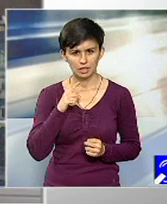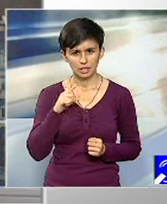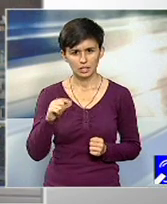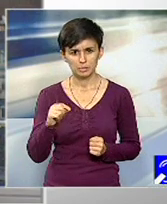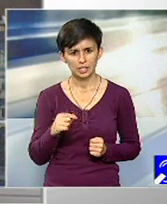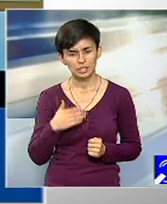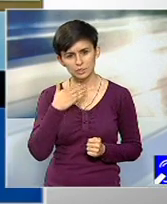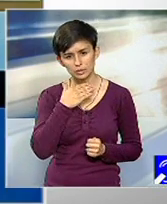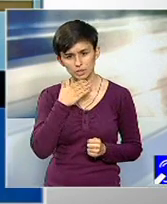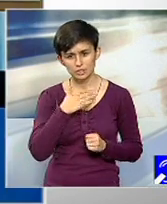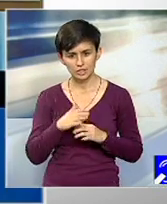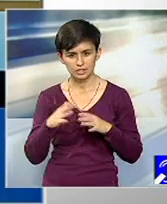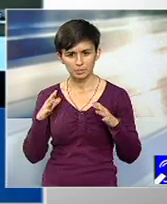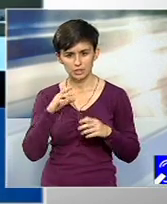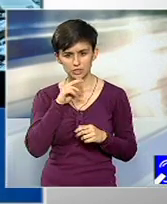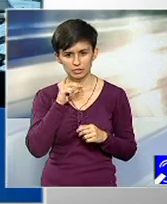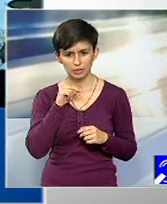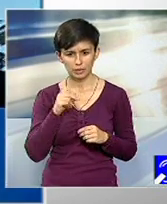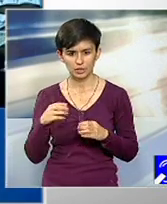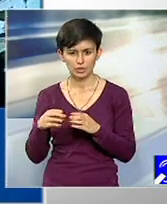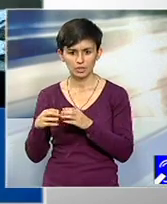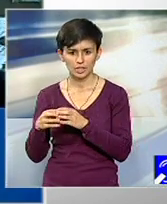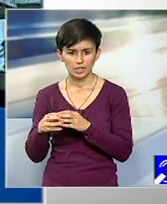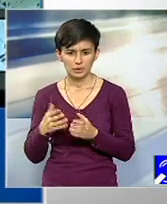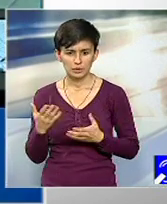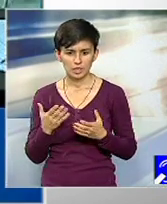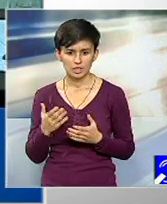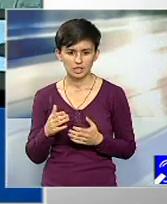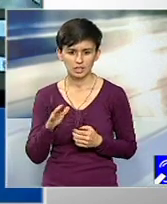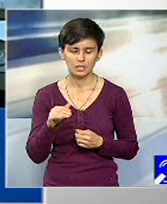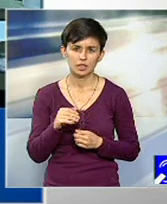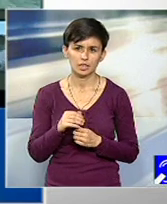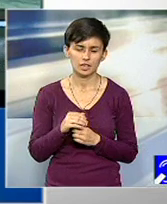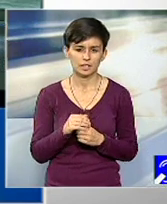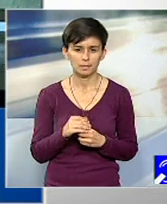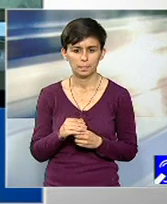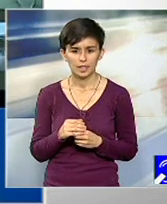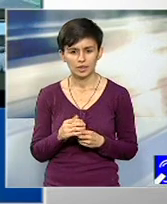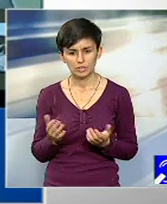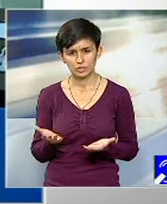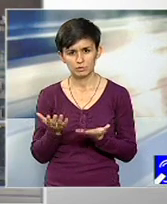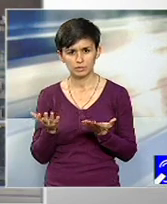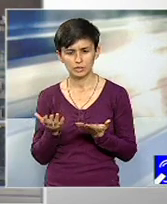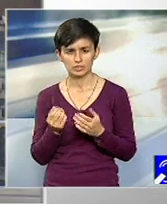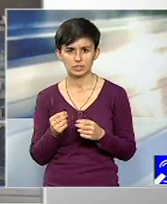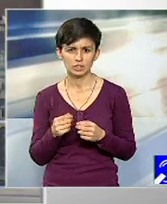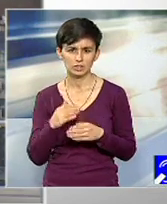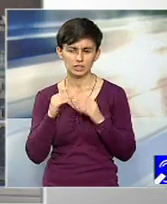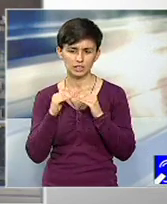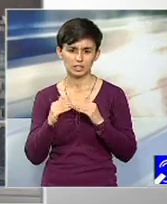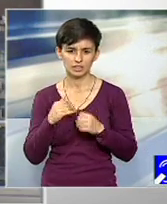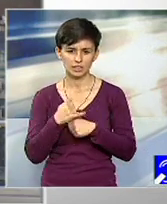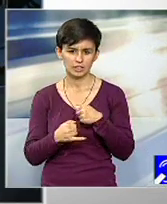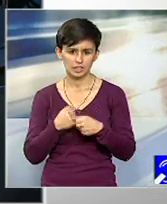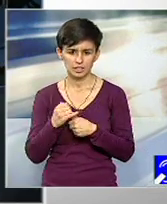mari și vorbim despre o echipă care are, să spun așa, o trambulină importantă și la nivel internațional. Eu zic da. Noi vă